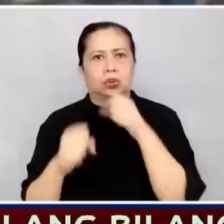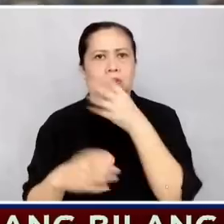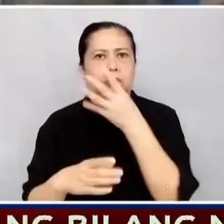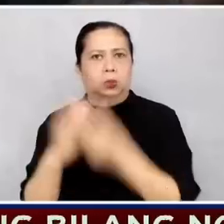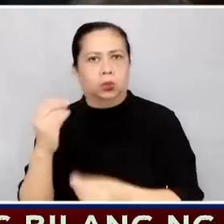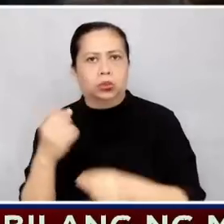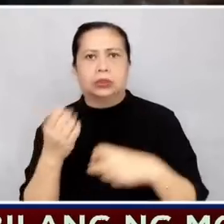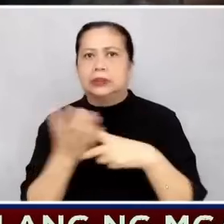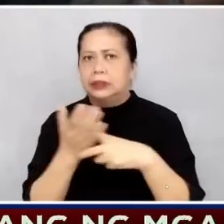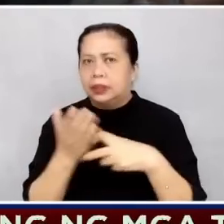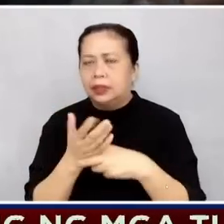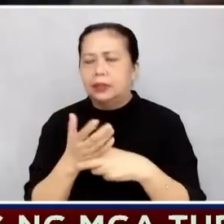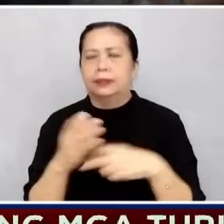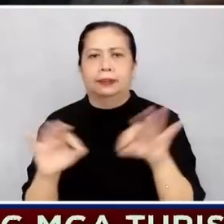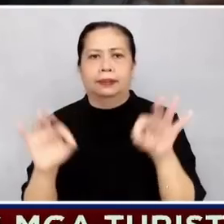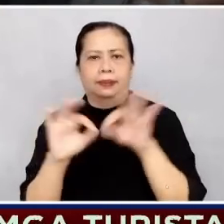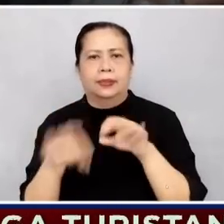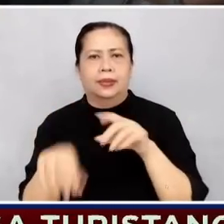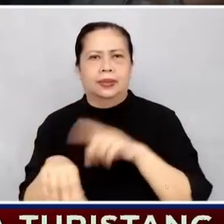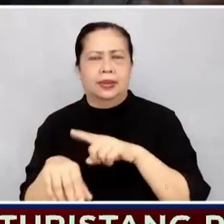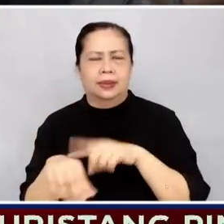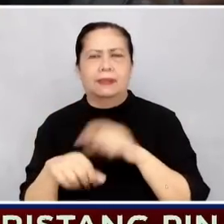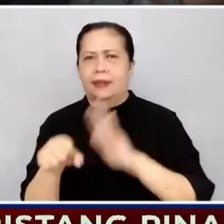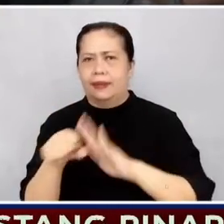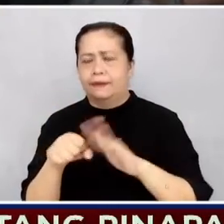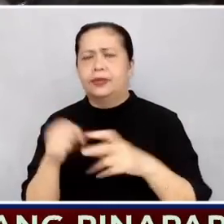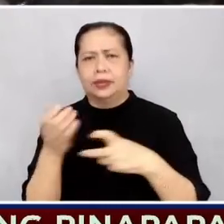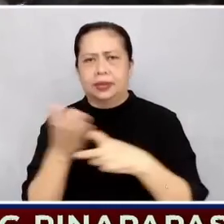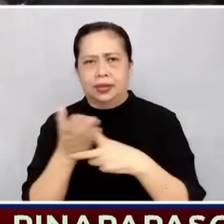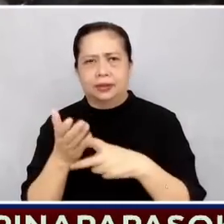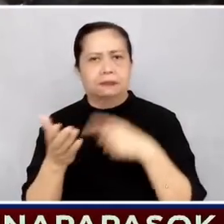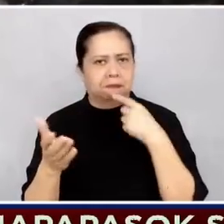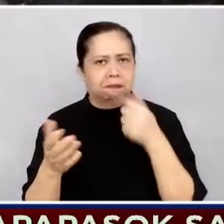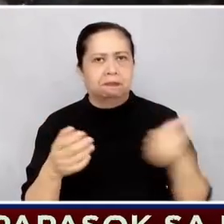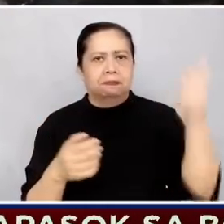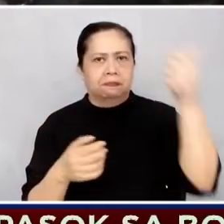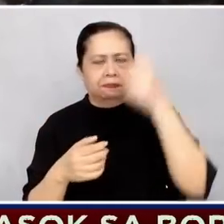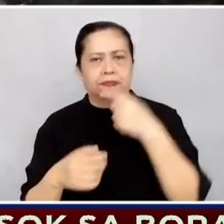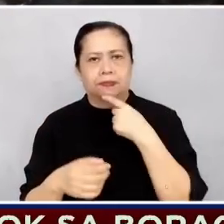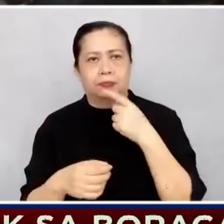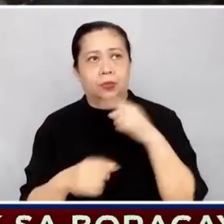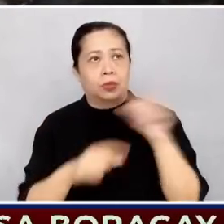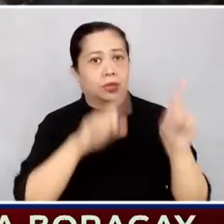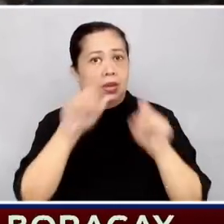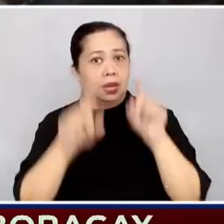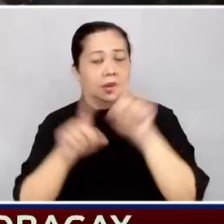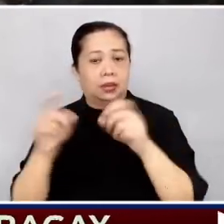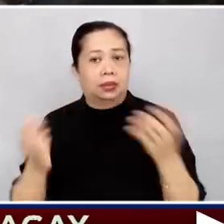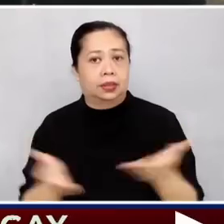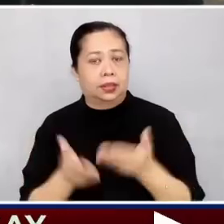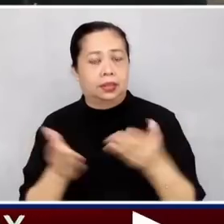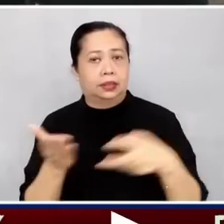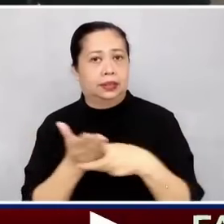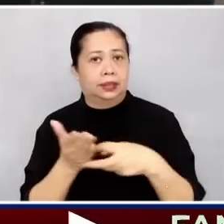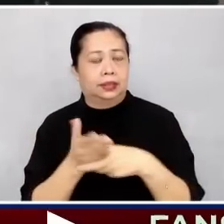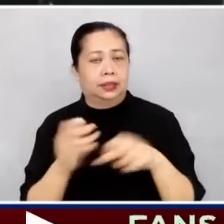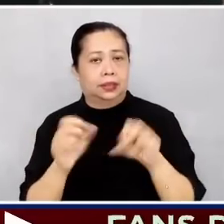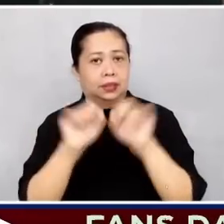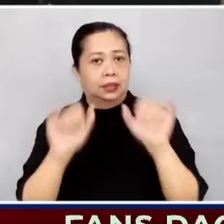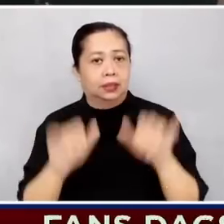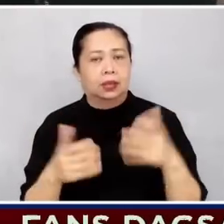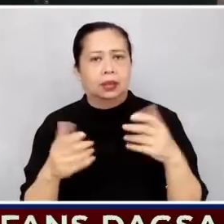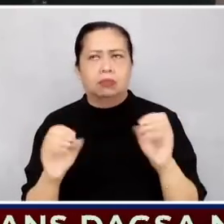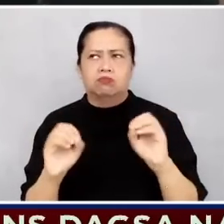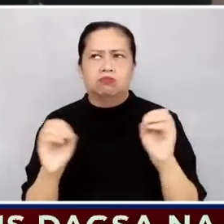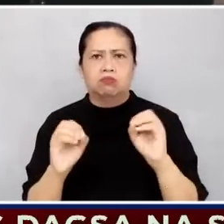ticket. Although at this point in time ay may sapat na ticket at sabi nga nung mga natanungan natin dito sa ticketing nila eh wala